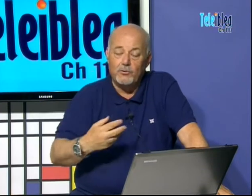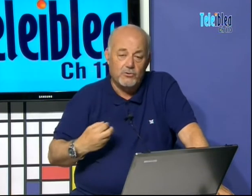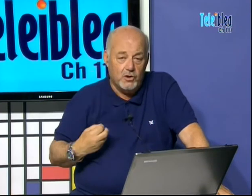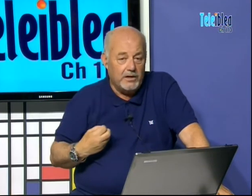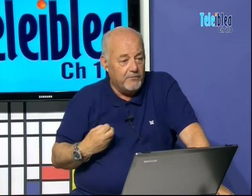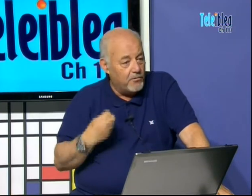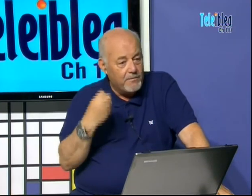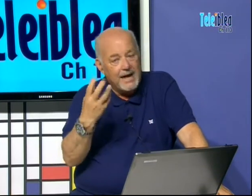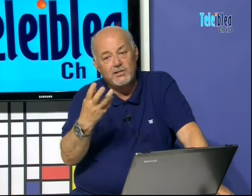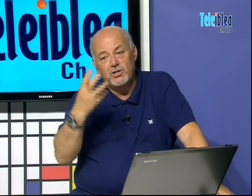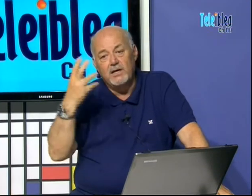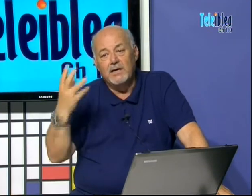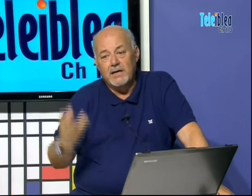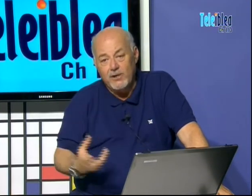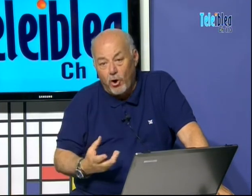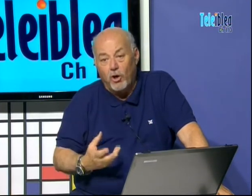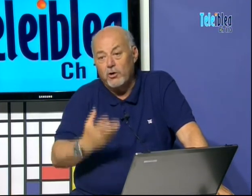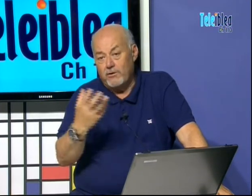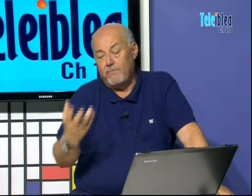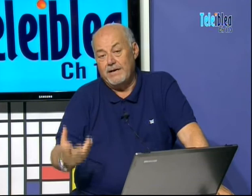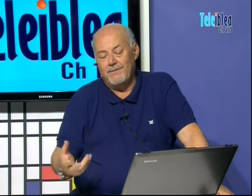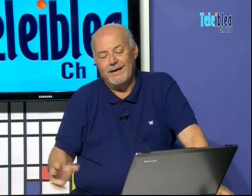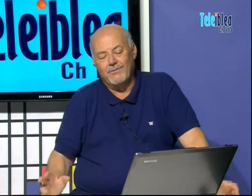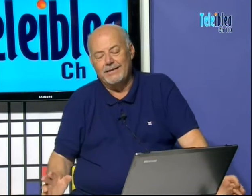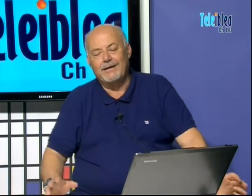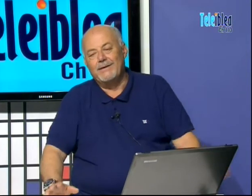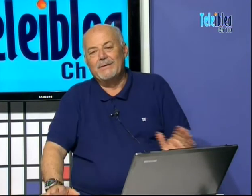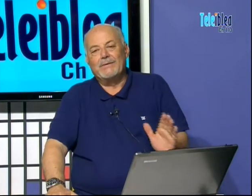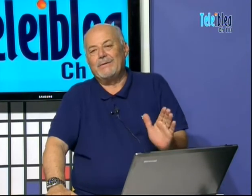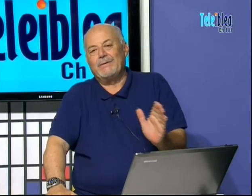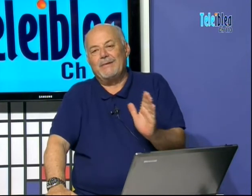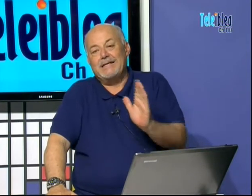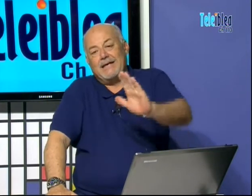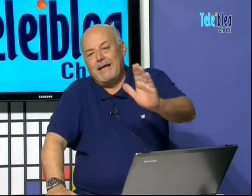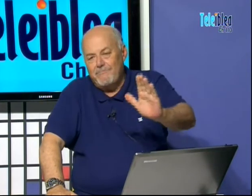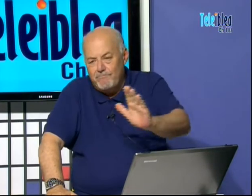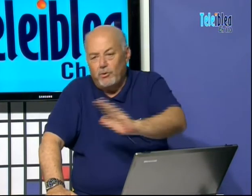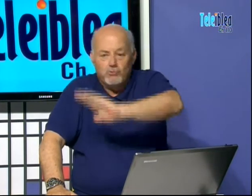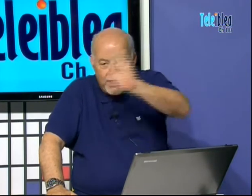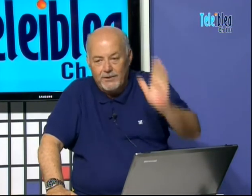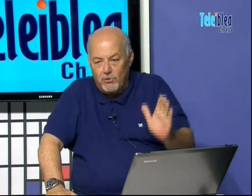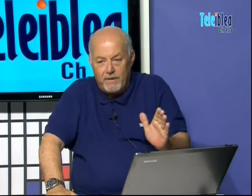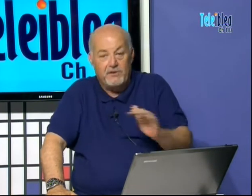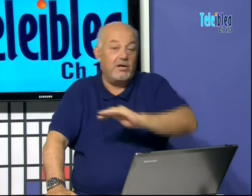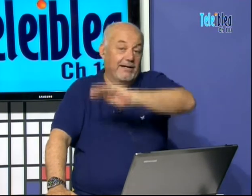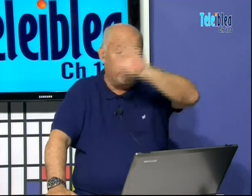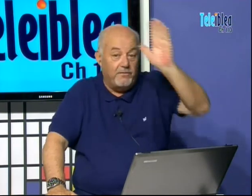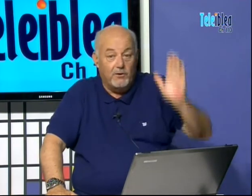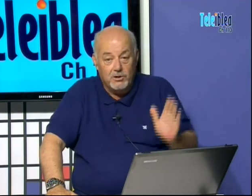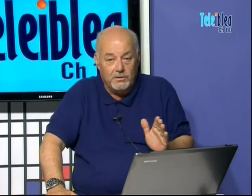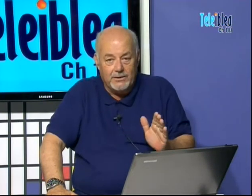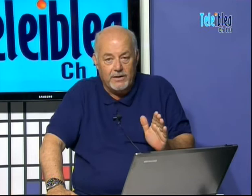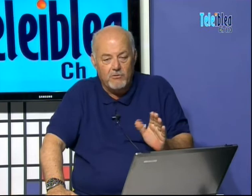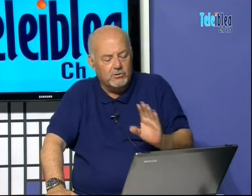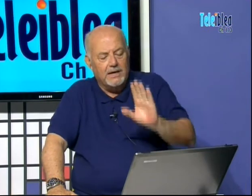della produzione di formaggi, di olio e compagnia bella. Quindi E se producendo, facendo il